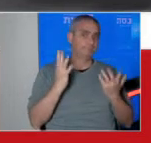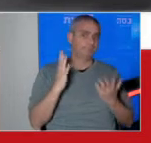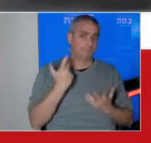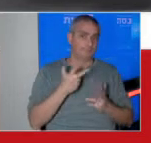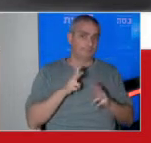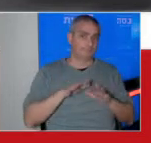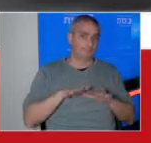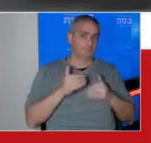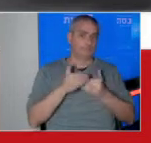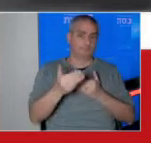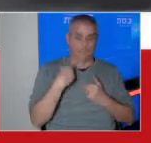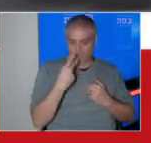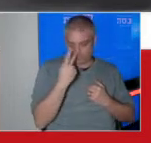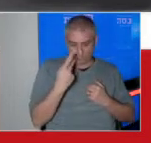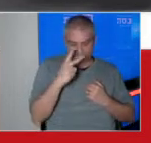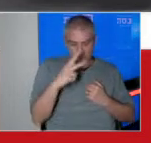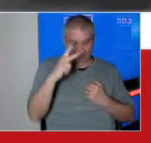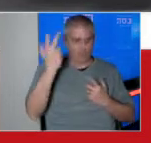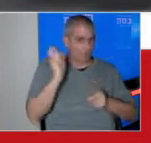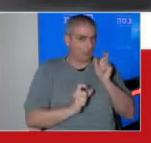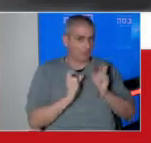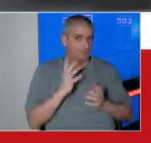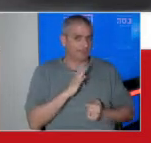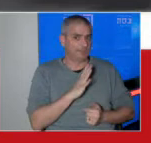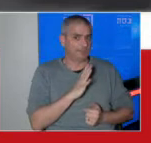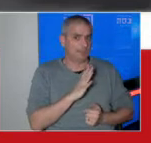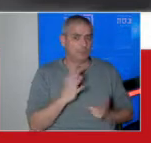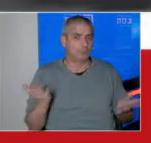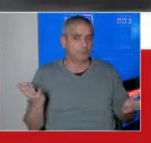שהגל מתארך, גם אנחנו רואים יותר ויותר אנשים עם גורמי סיכון,